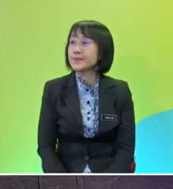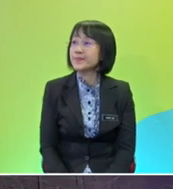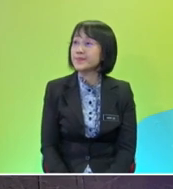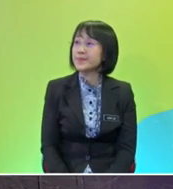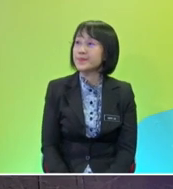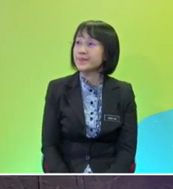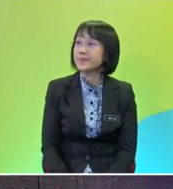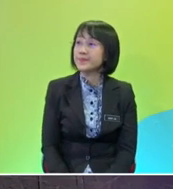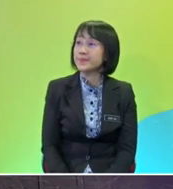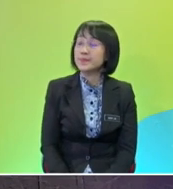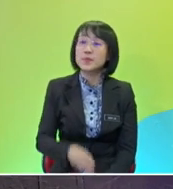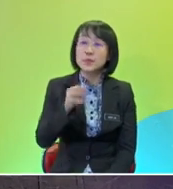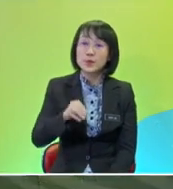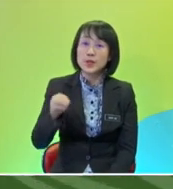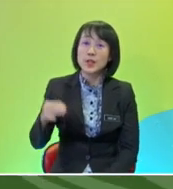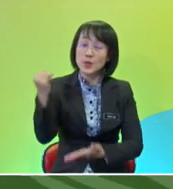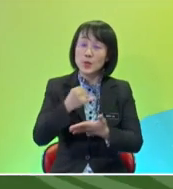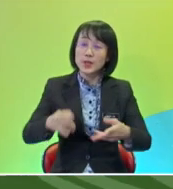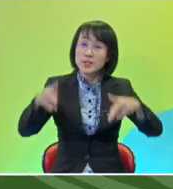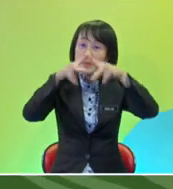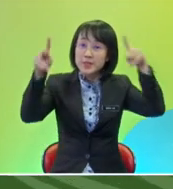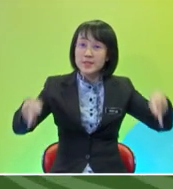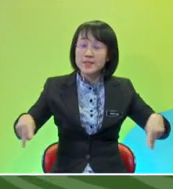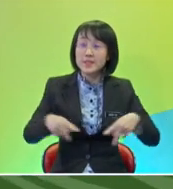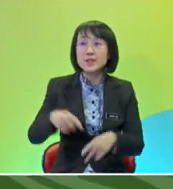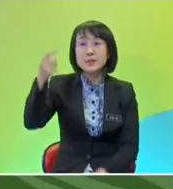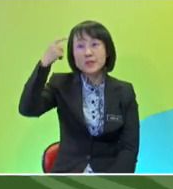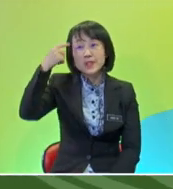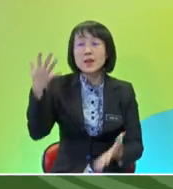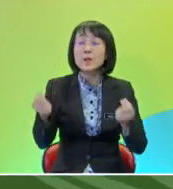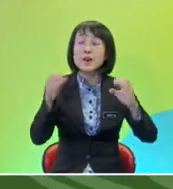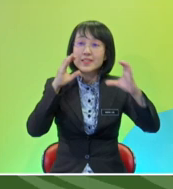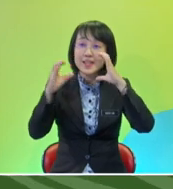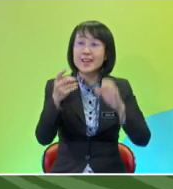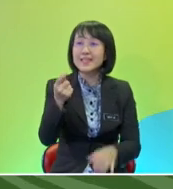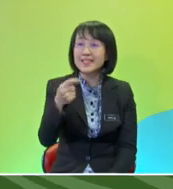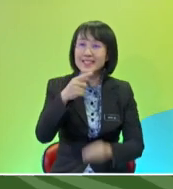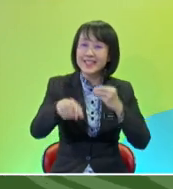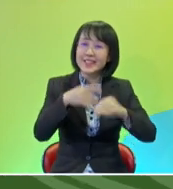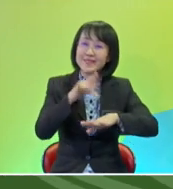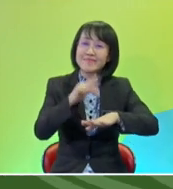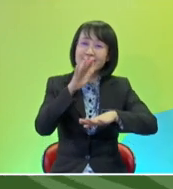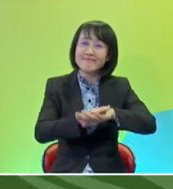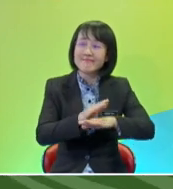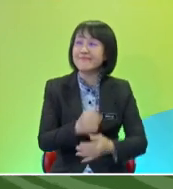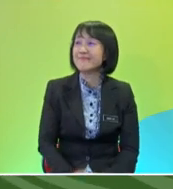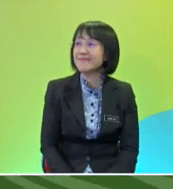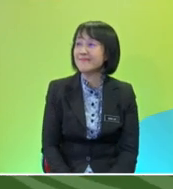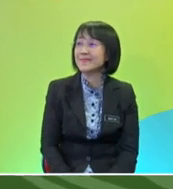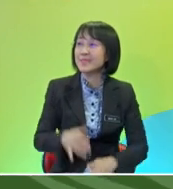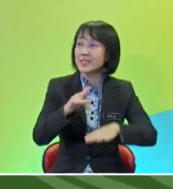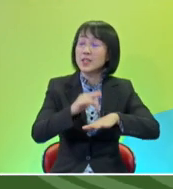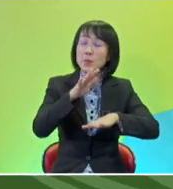tengah melukis peta minda, okey, kita nak bercakap sikit tentang nyamuk ni. Ha, ya cikgu, apa nyamuk tu? Nyamuk betina